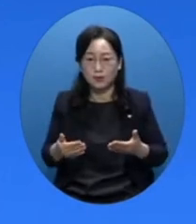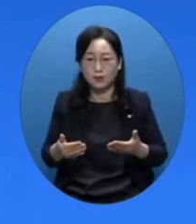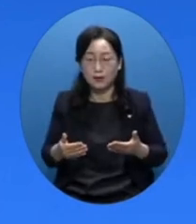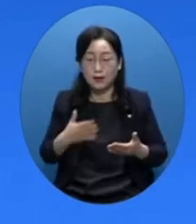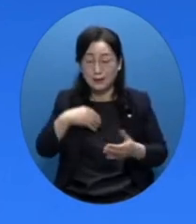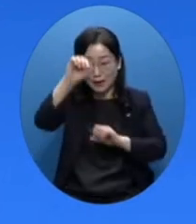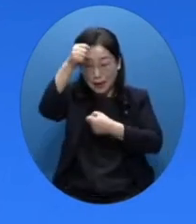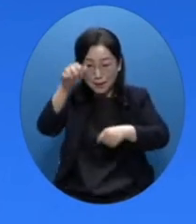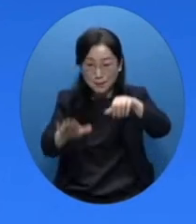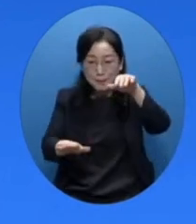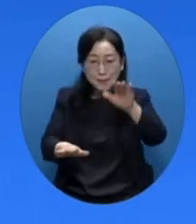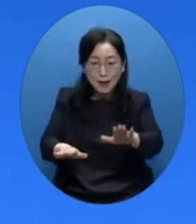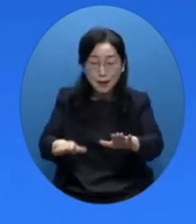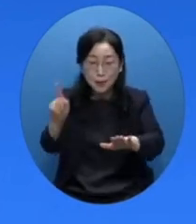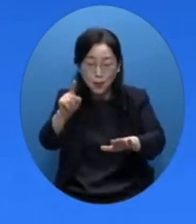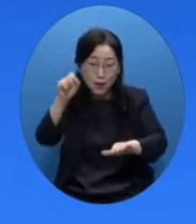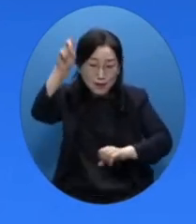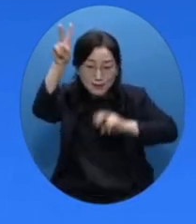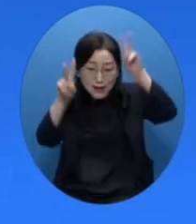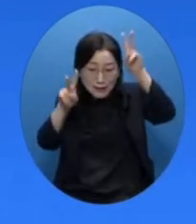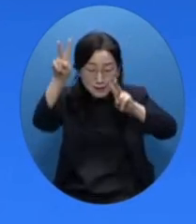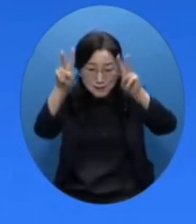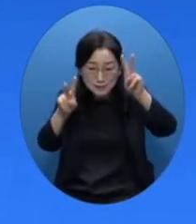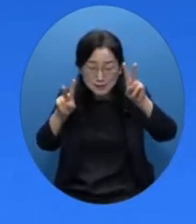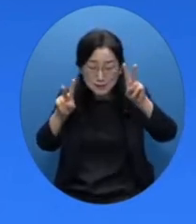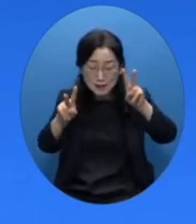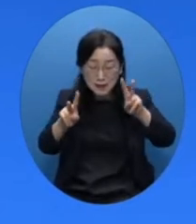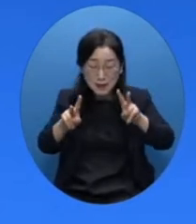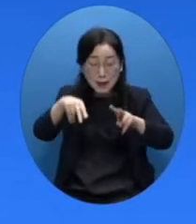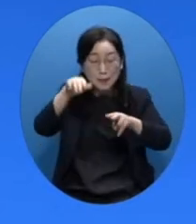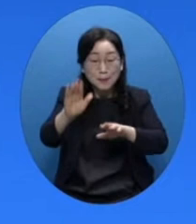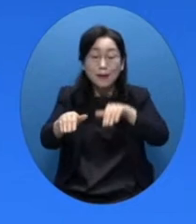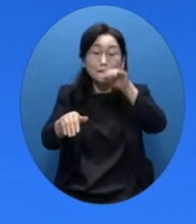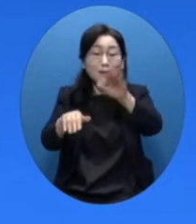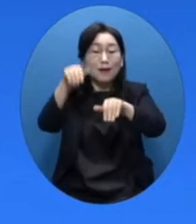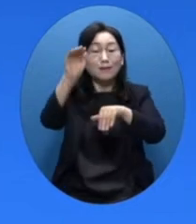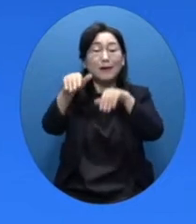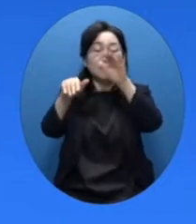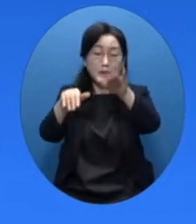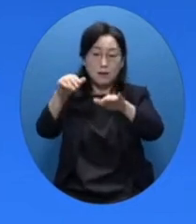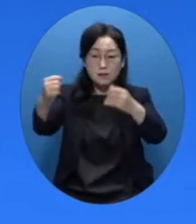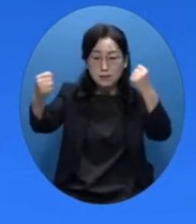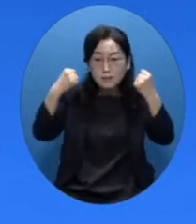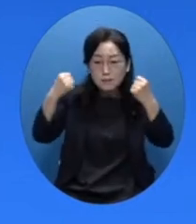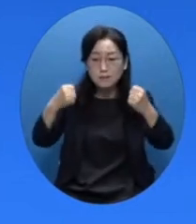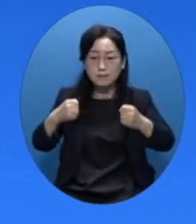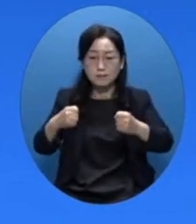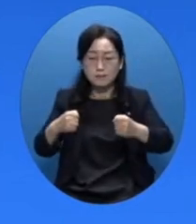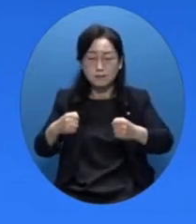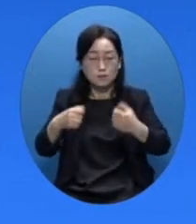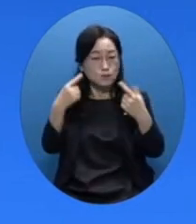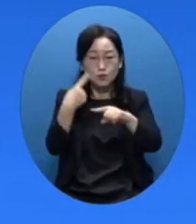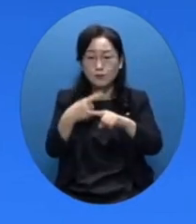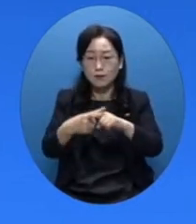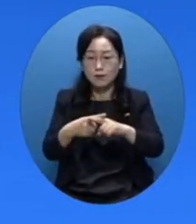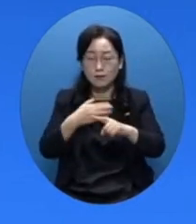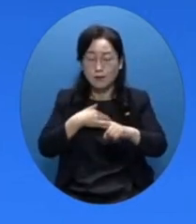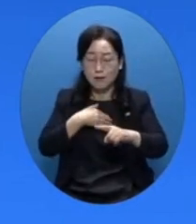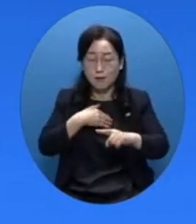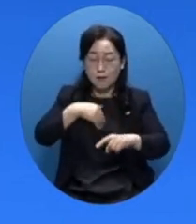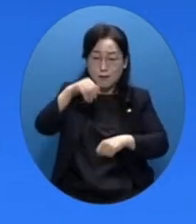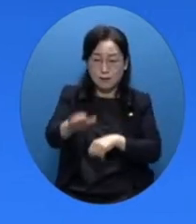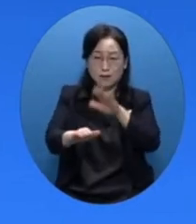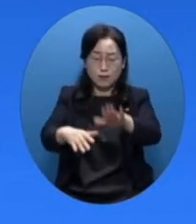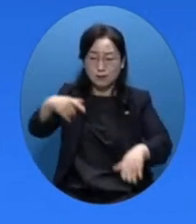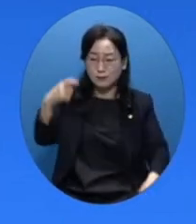4발을 사슴이 아 팔처럼 사슴 막 살짝 곧게 올라가는 그 힘 있는 발처럼 내 발을